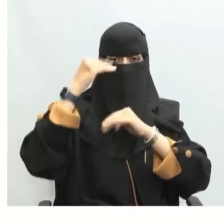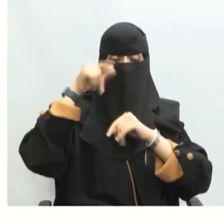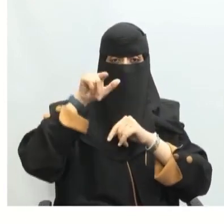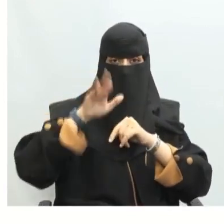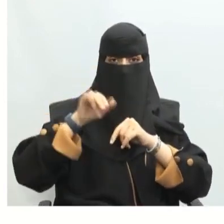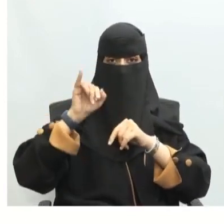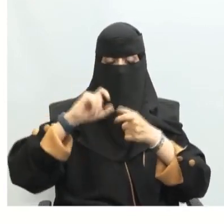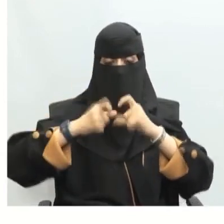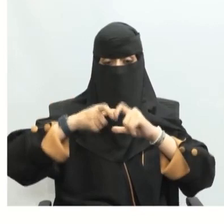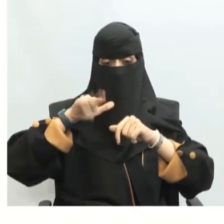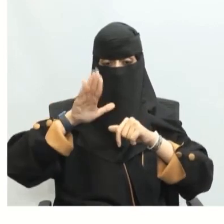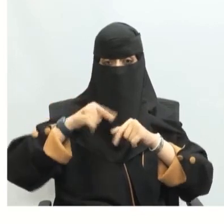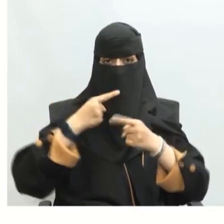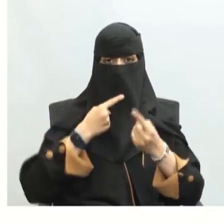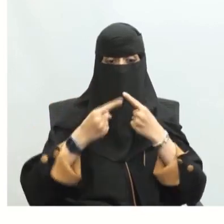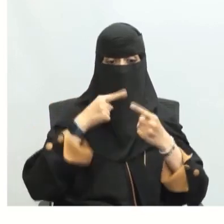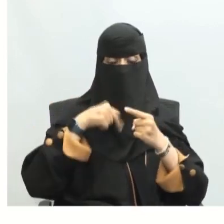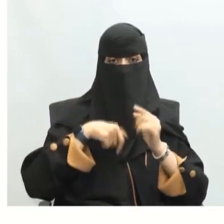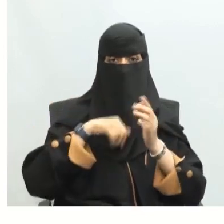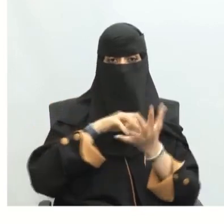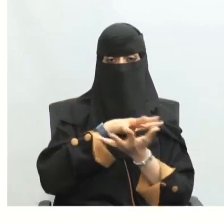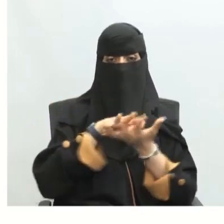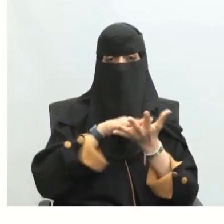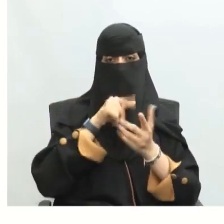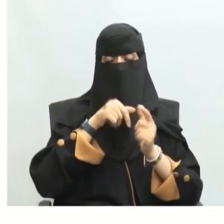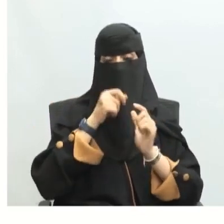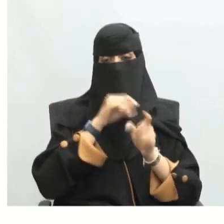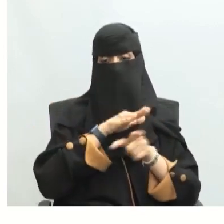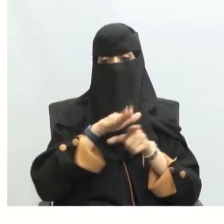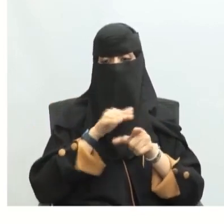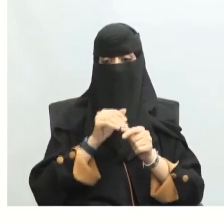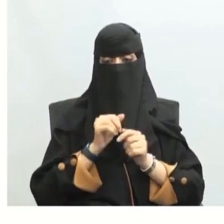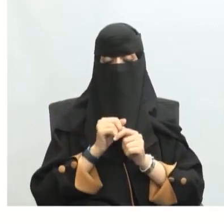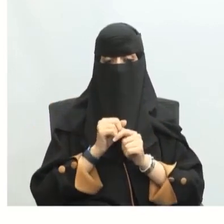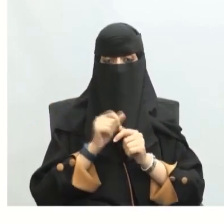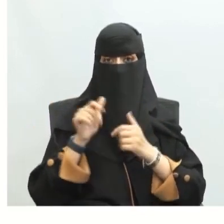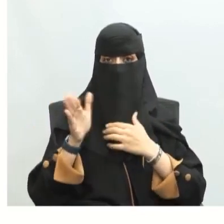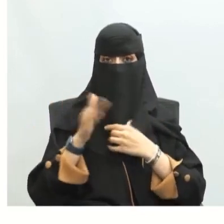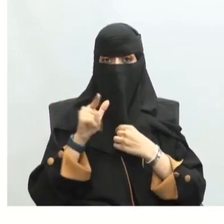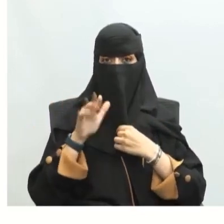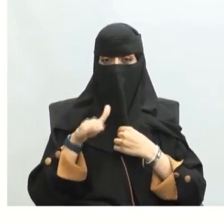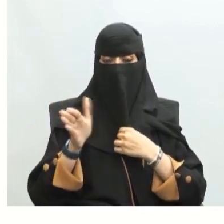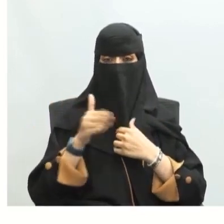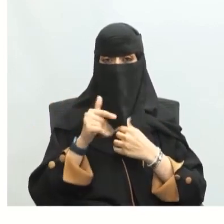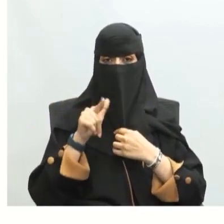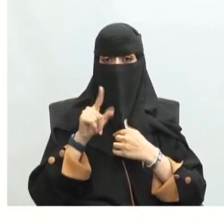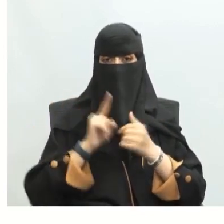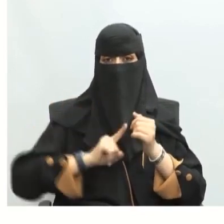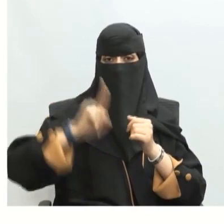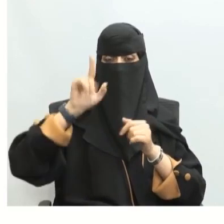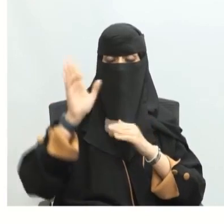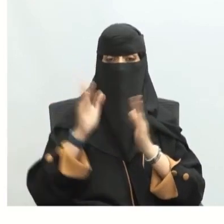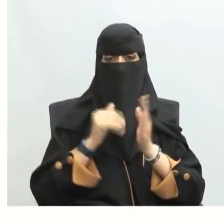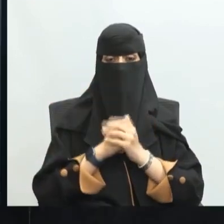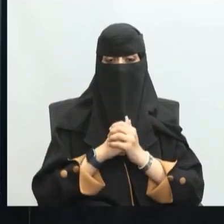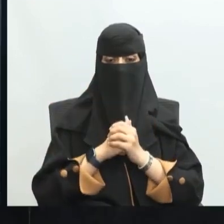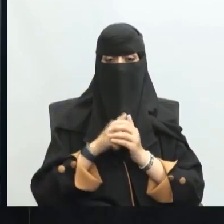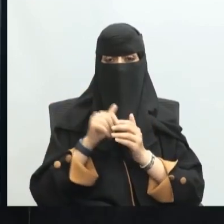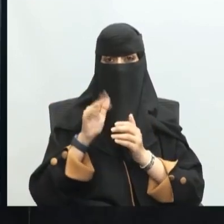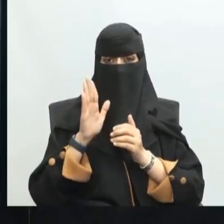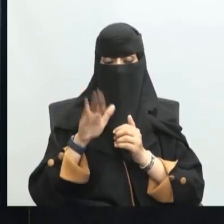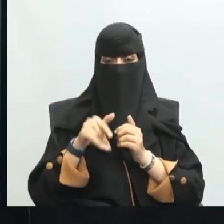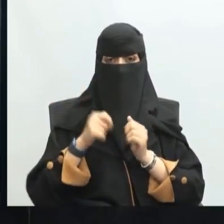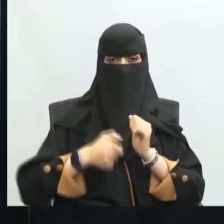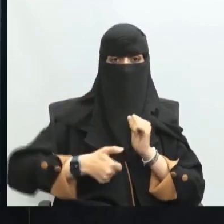في مناقشه القضايا الوطنيه اذا بفضل الله تم